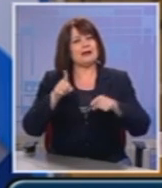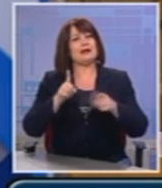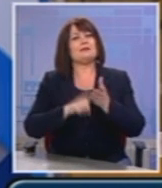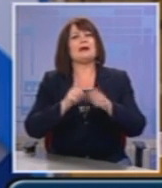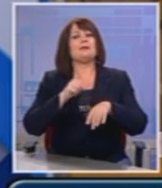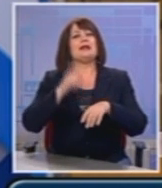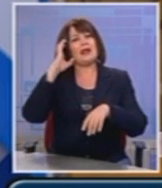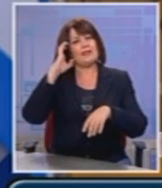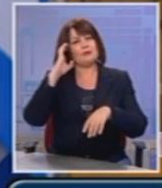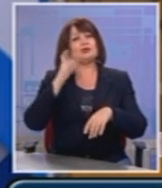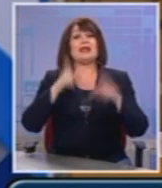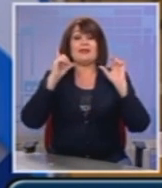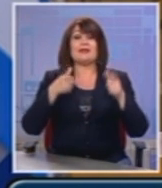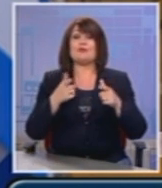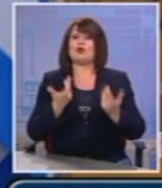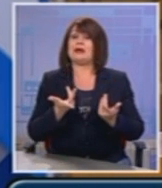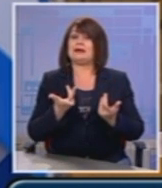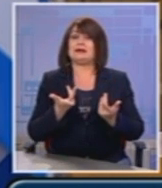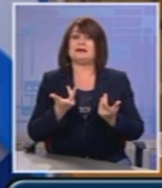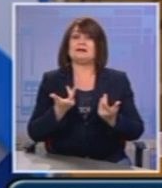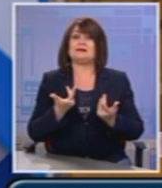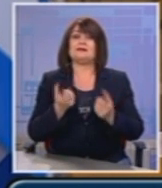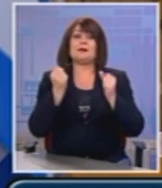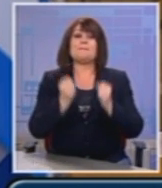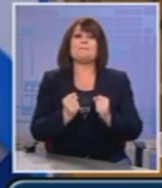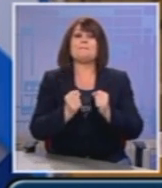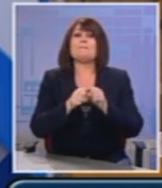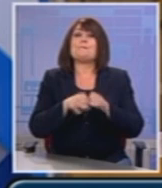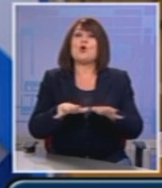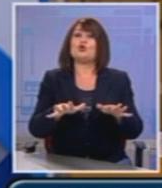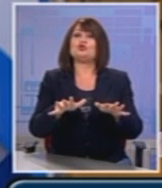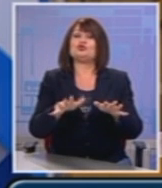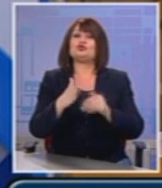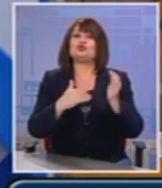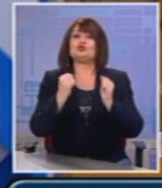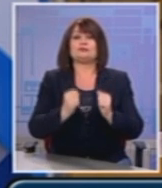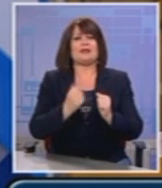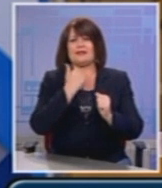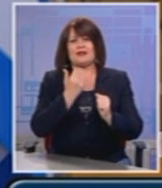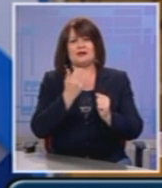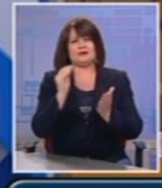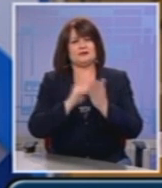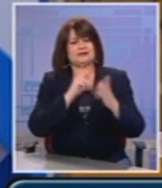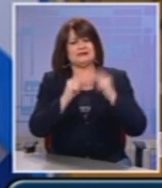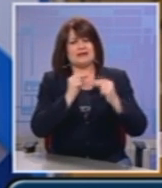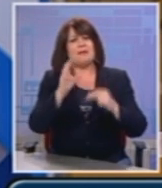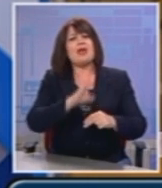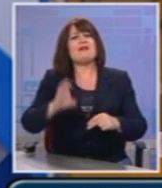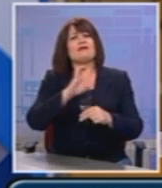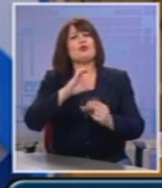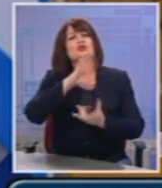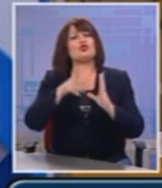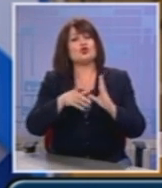επίση πως η δημοκρατ εδραιώνεται και είναι αδιαπραγμάτευτη τόσο στην ευρώπη όσο και αν